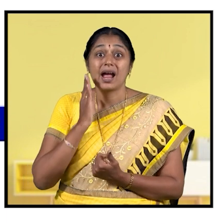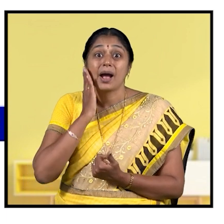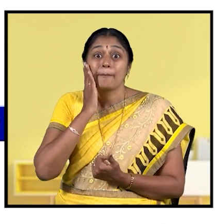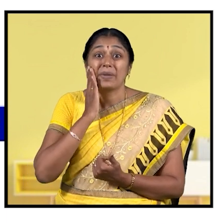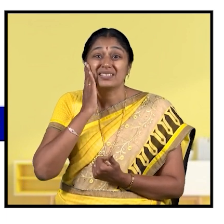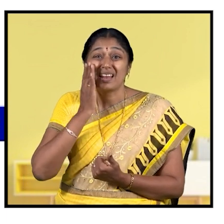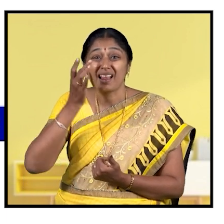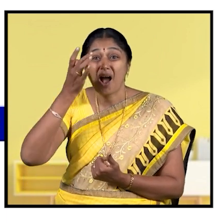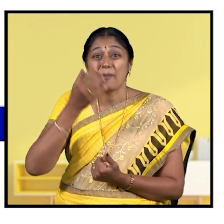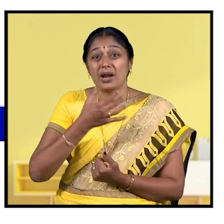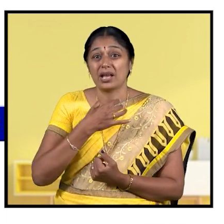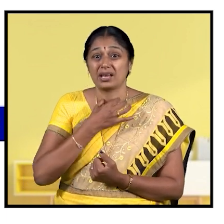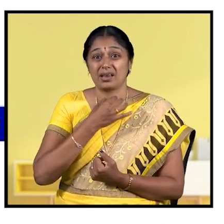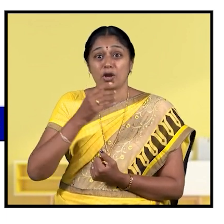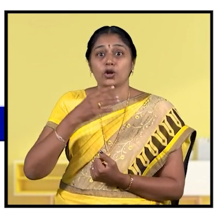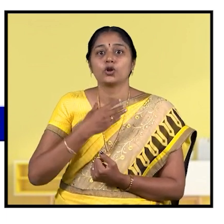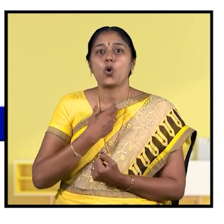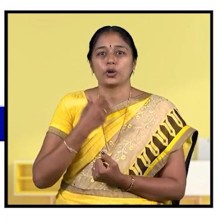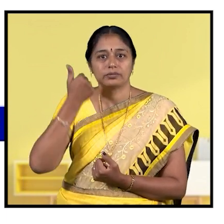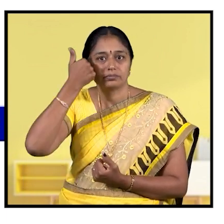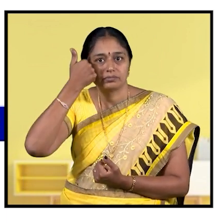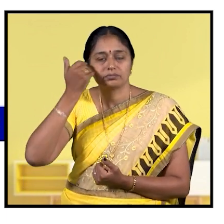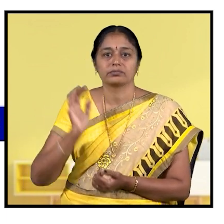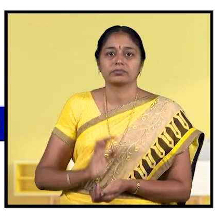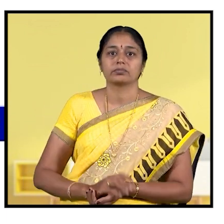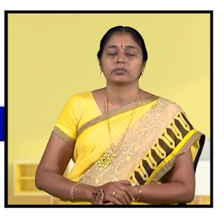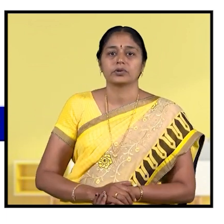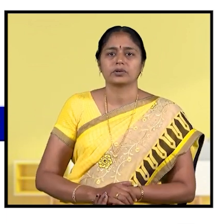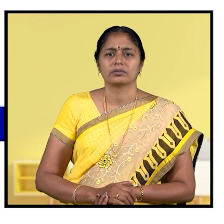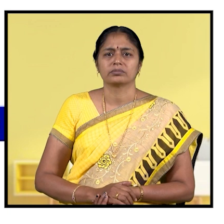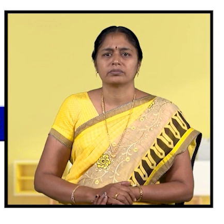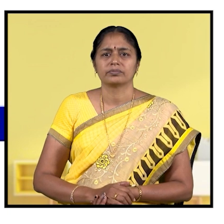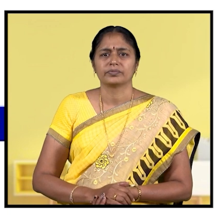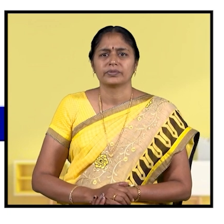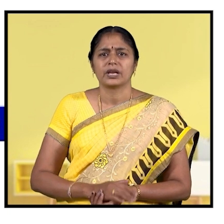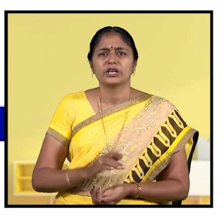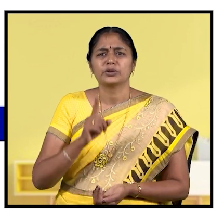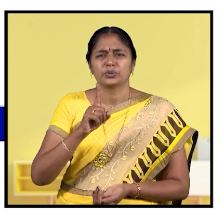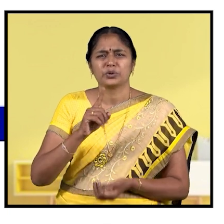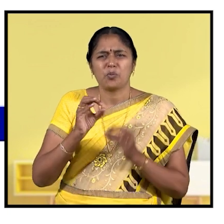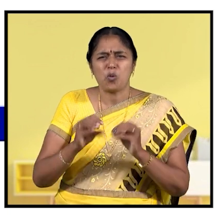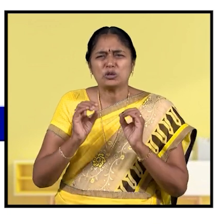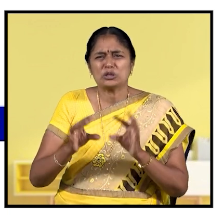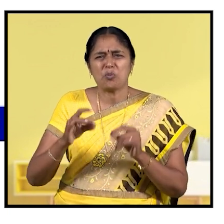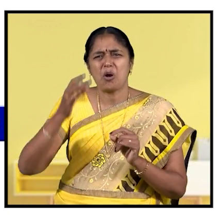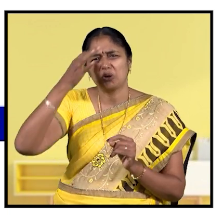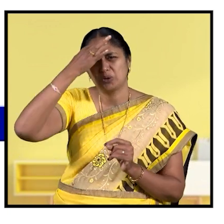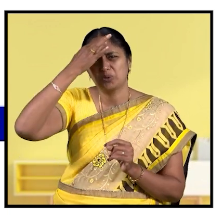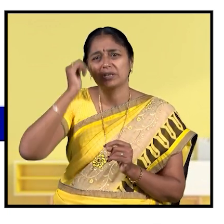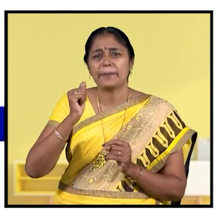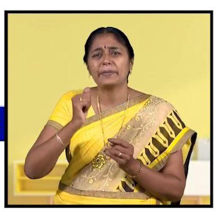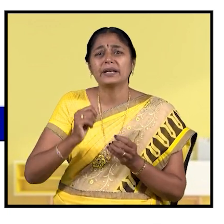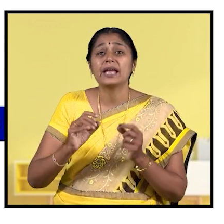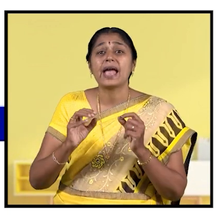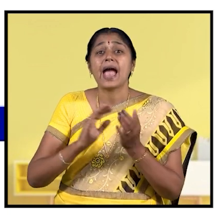இந்த பிசிடி இது மூணு நோயும் வந்து ஏறக்குறைய ரொம்ப ரொம்ப டேஞ்சரான ஒரு ஹெப்படைட்டிஸ் வகையை சார்ந்தது. இந்த ஹெப்படைட்டிஸ் வகை பி வந்து எப்படி உண்டாகுது